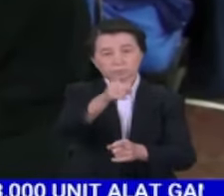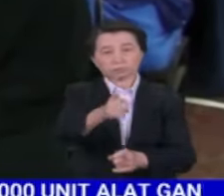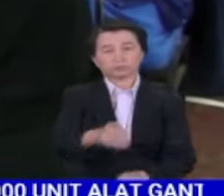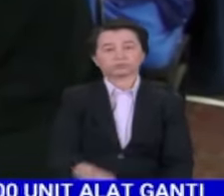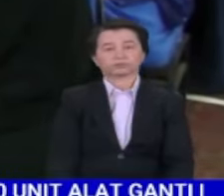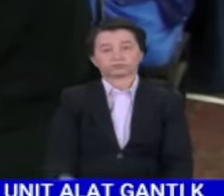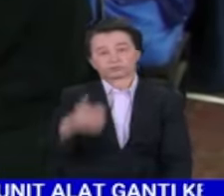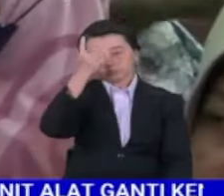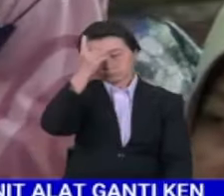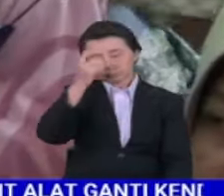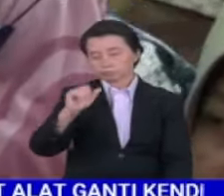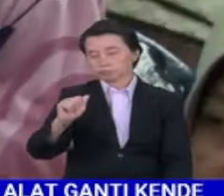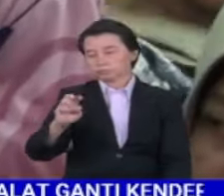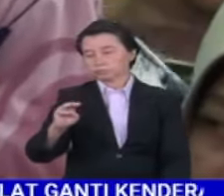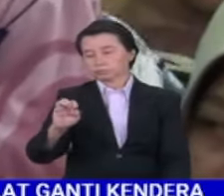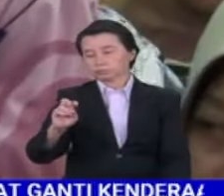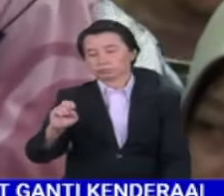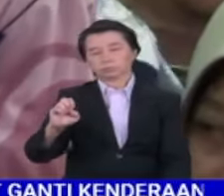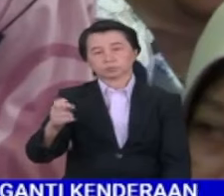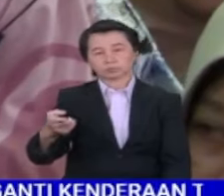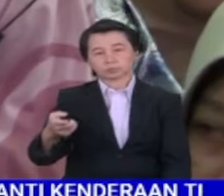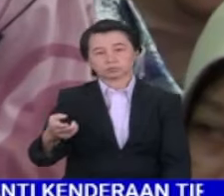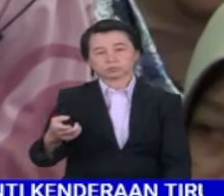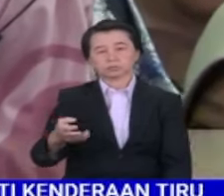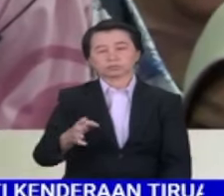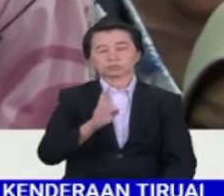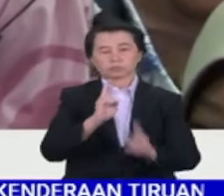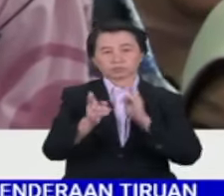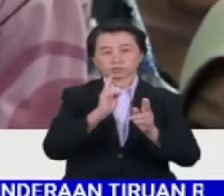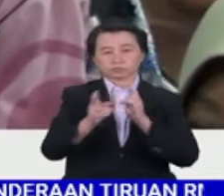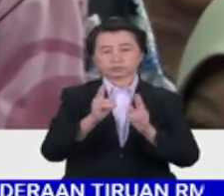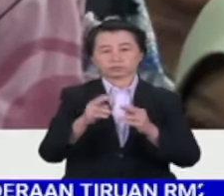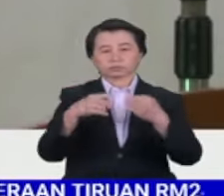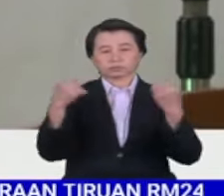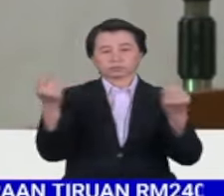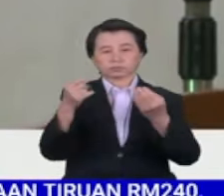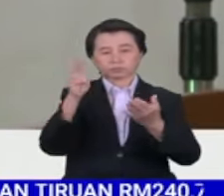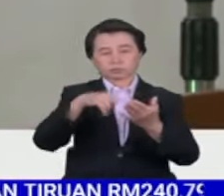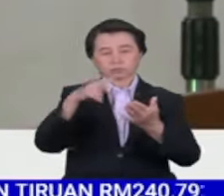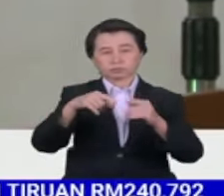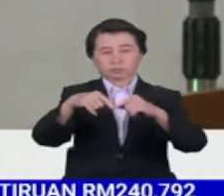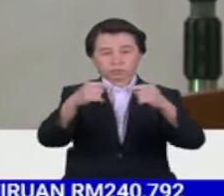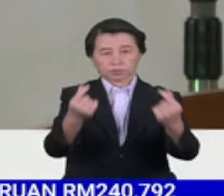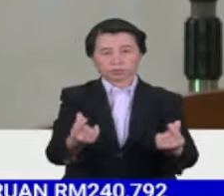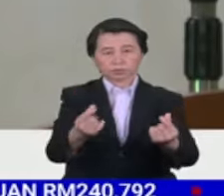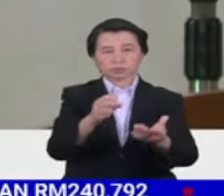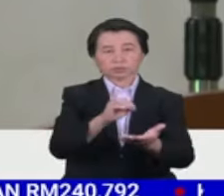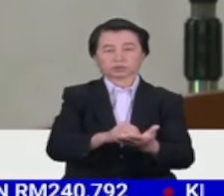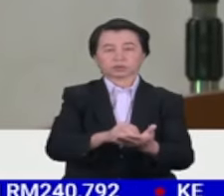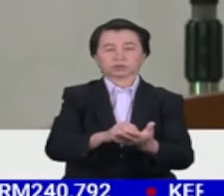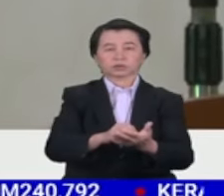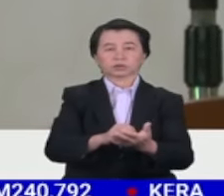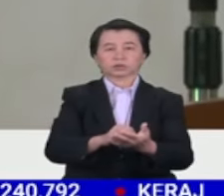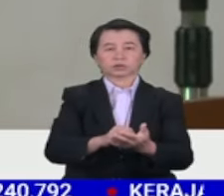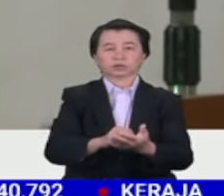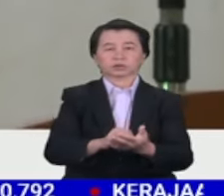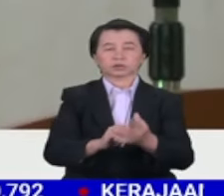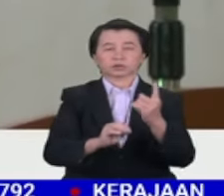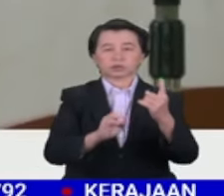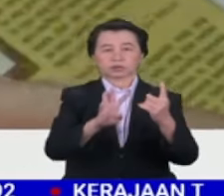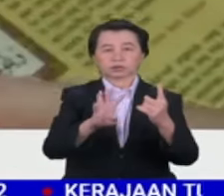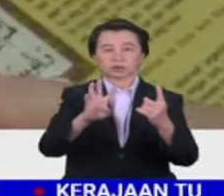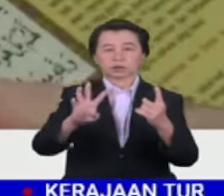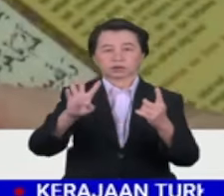Datu Aminah yang juga ahli paling majelis Tilawah Alquran peringkat daerah Kuala penyu